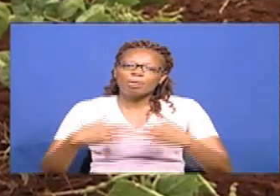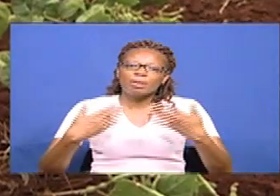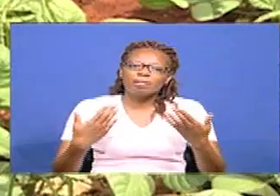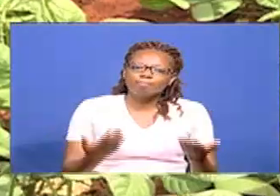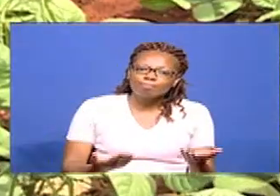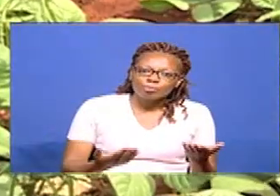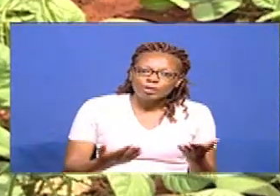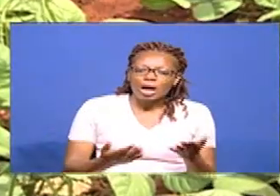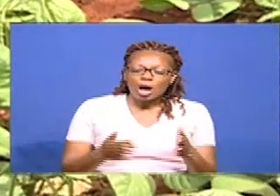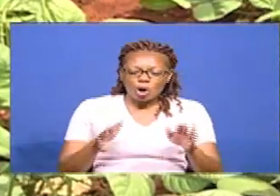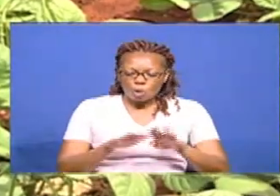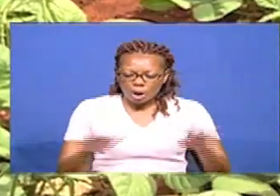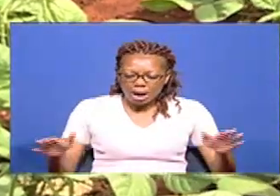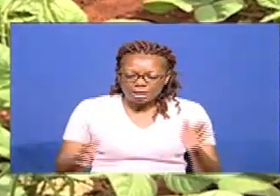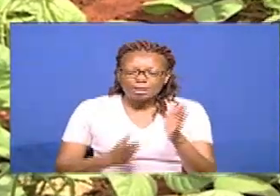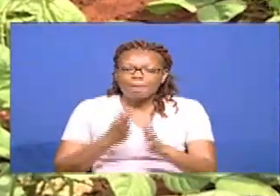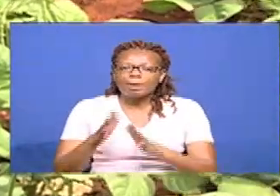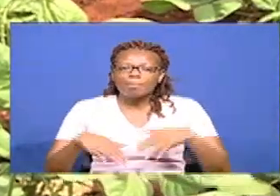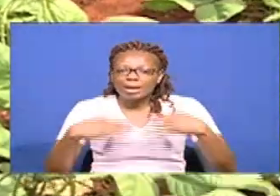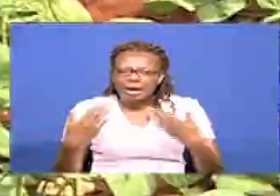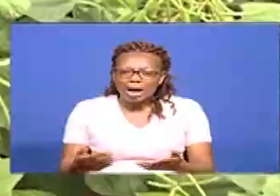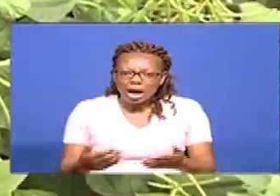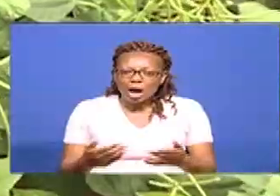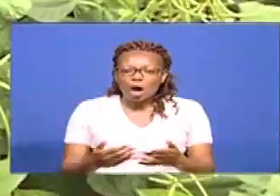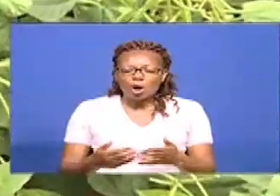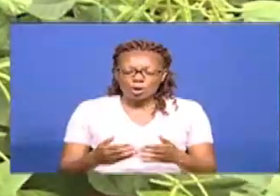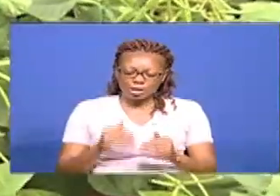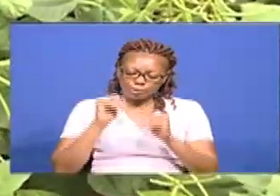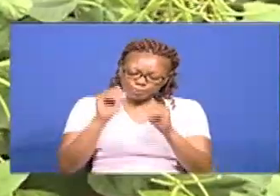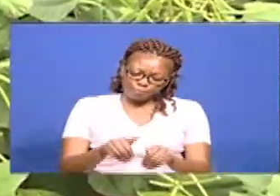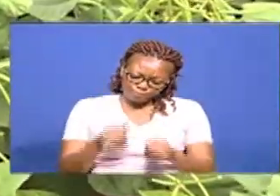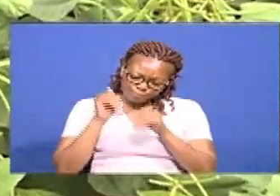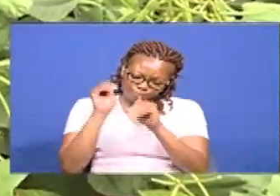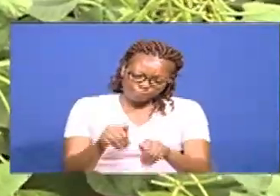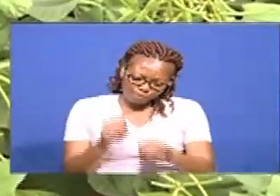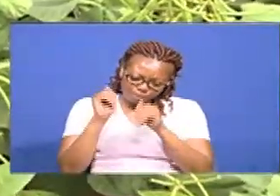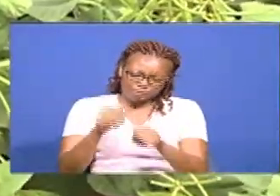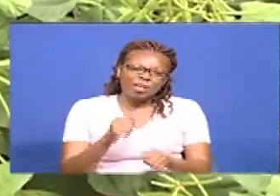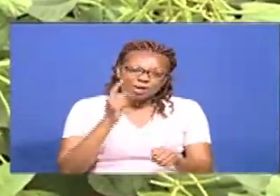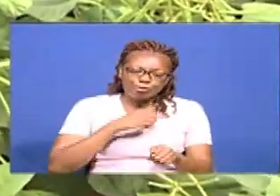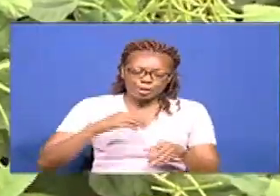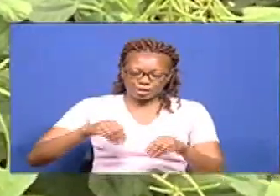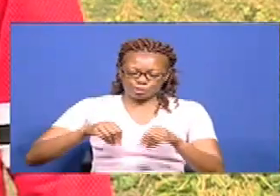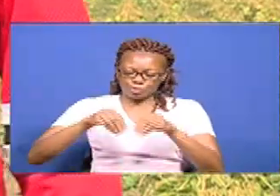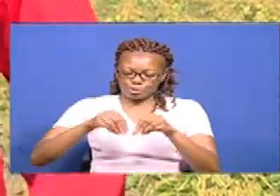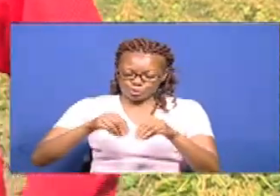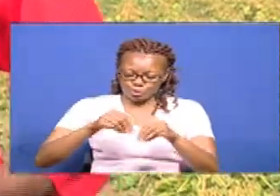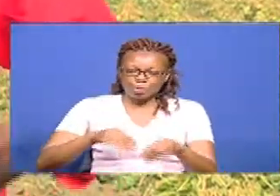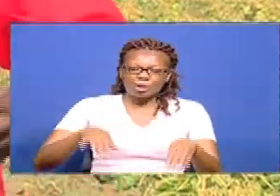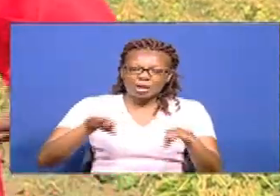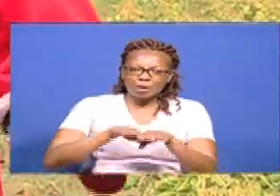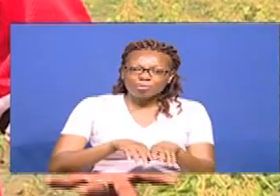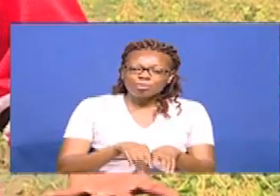hupasua mchanga kisha wanapanda kwa mstari baada ya kutia mbolea. Kuna aina tofauti tofauti ya dengu. Kuna aina